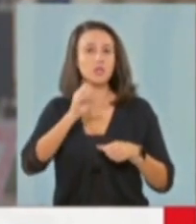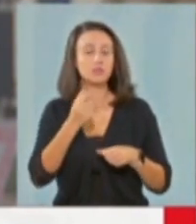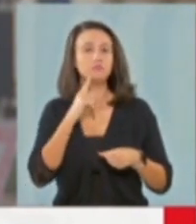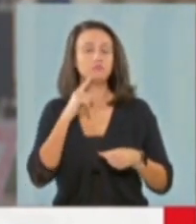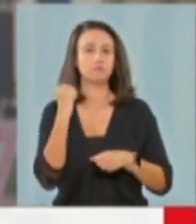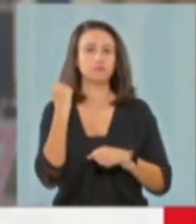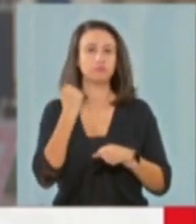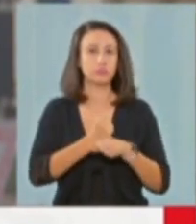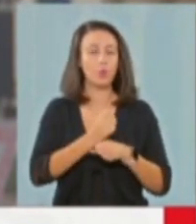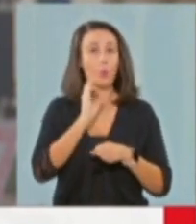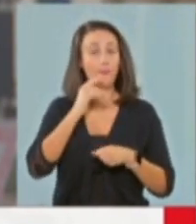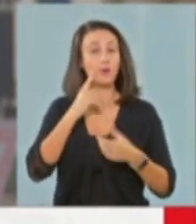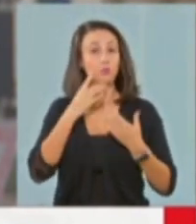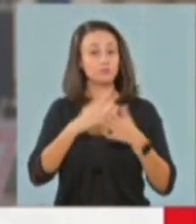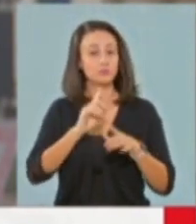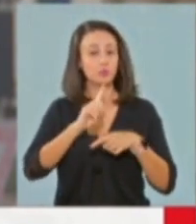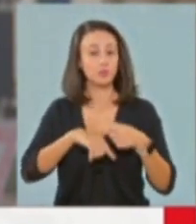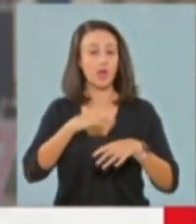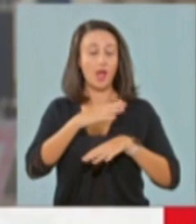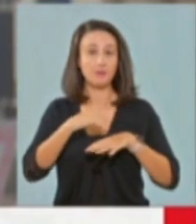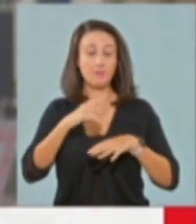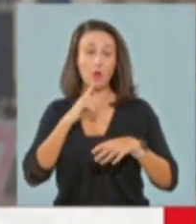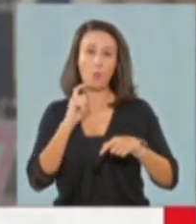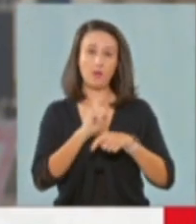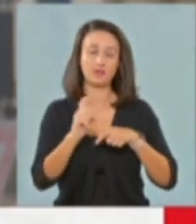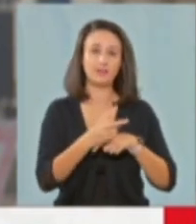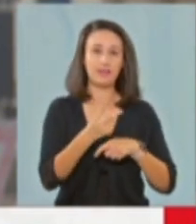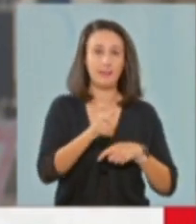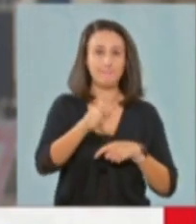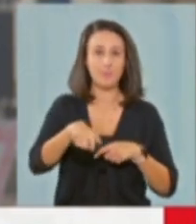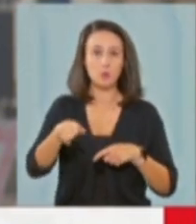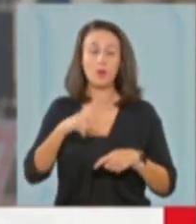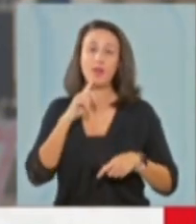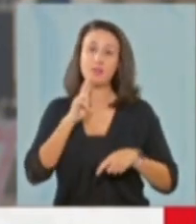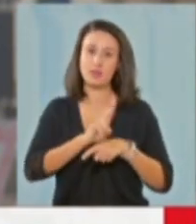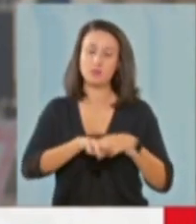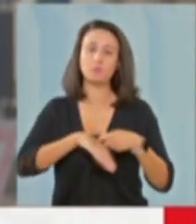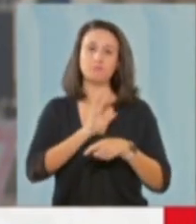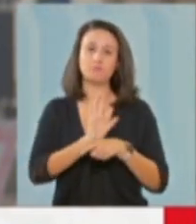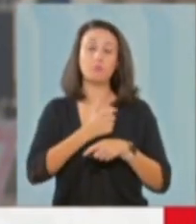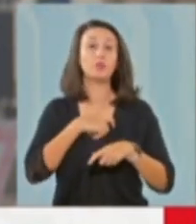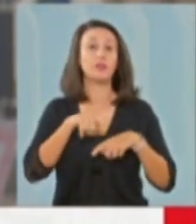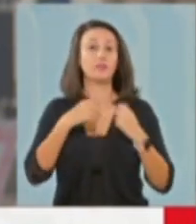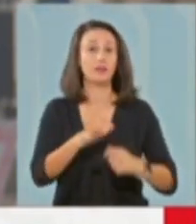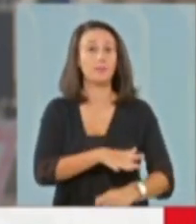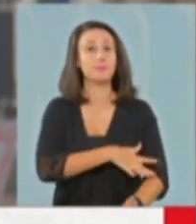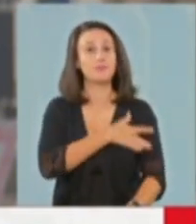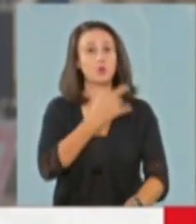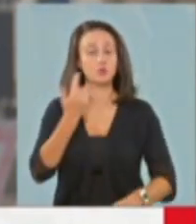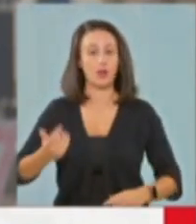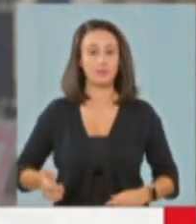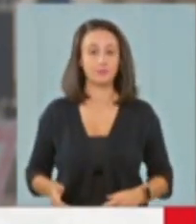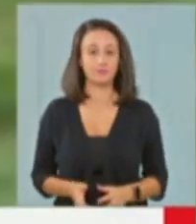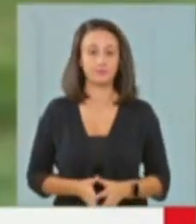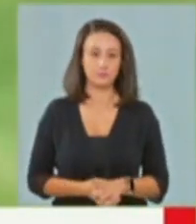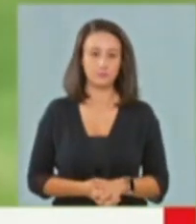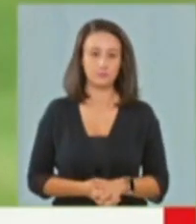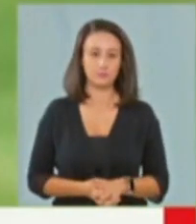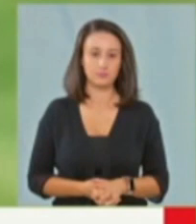omenii au trecut la violență după ce animalul a atacat trei persoane atenție urmează detalii care va pot afecta emoțional